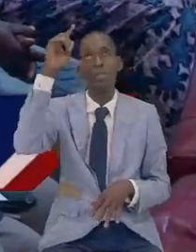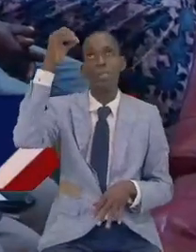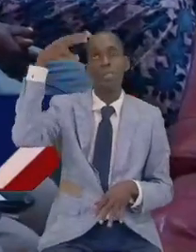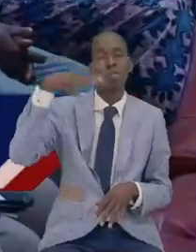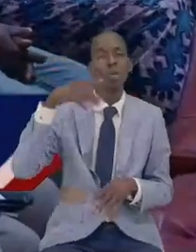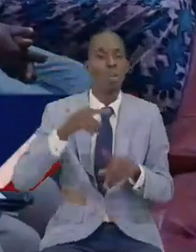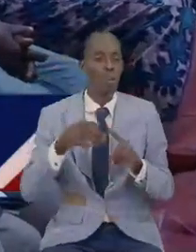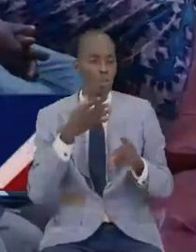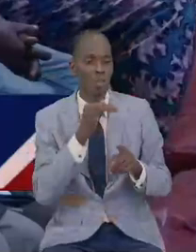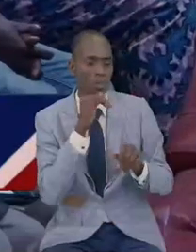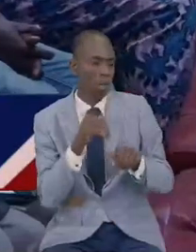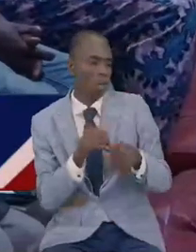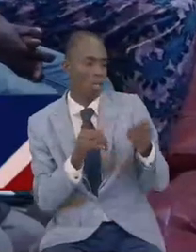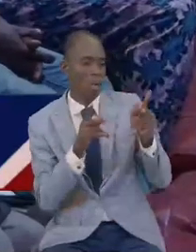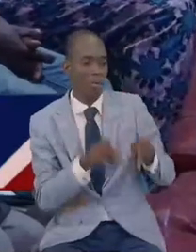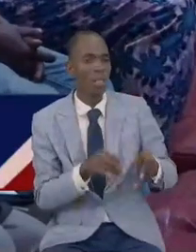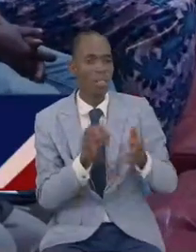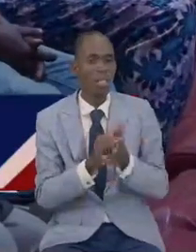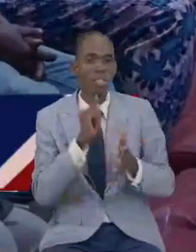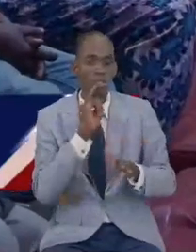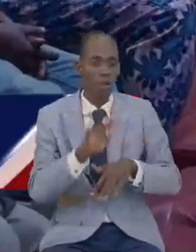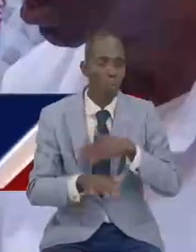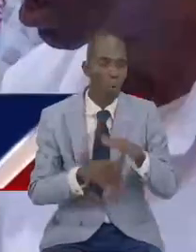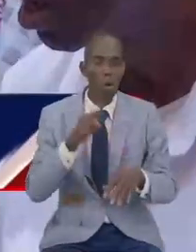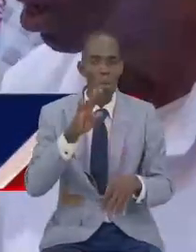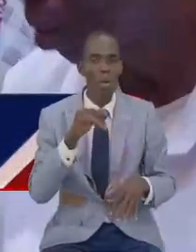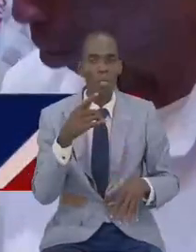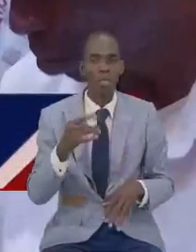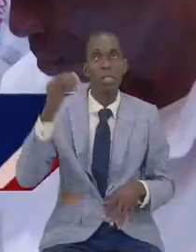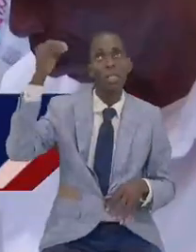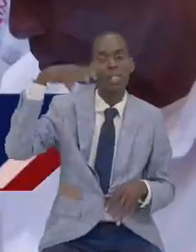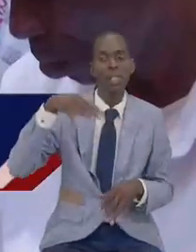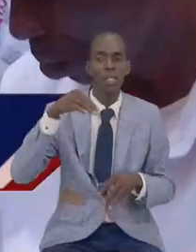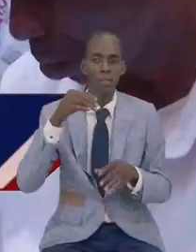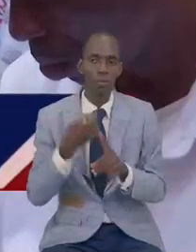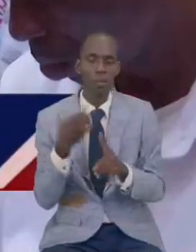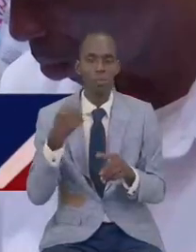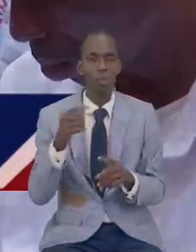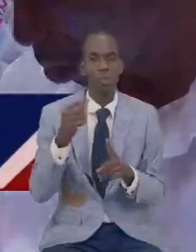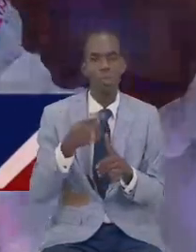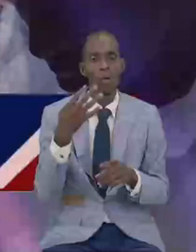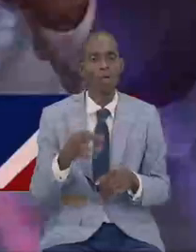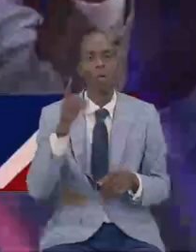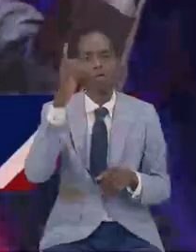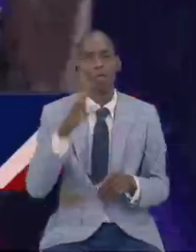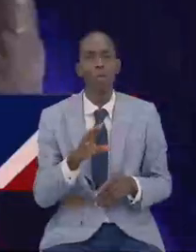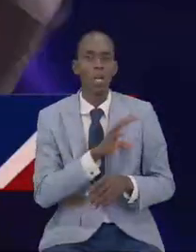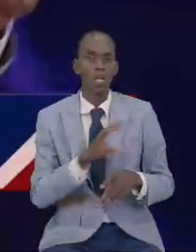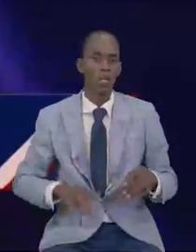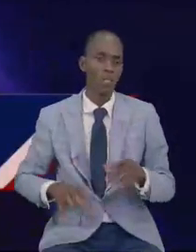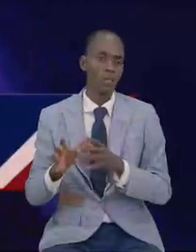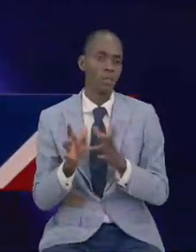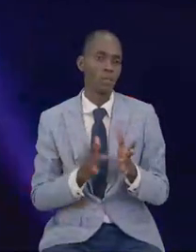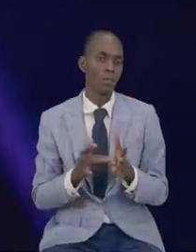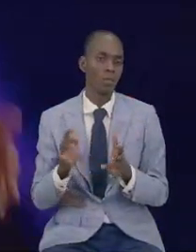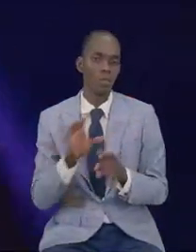le soleil, mais il y a quelqu'un qui travaille sous la lumière de la parole de Dieu, sous la lumière de Christ. Jésus est